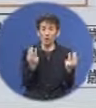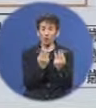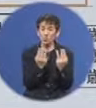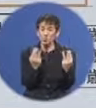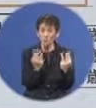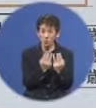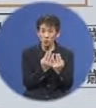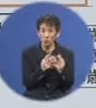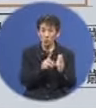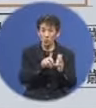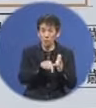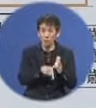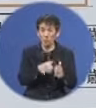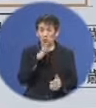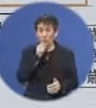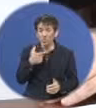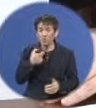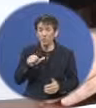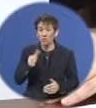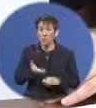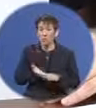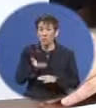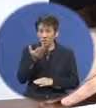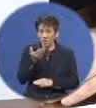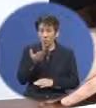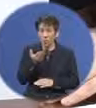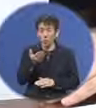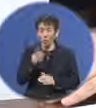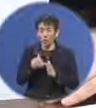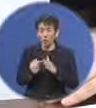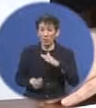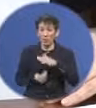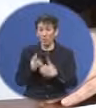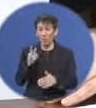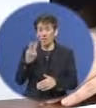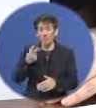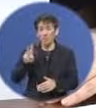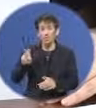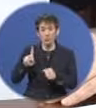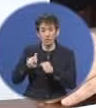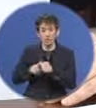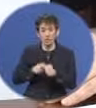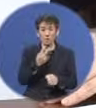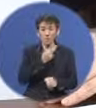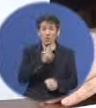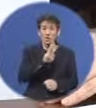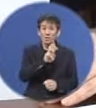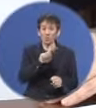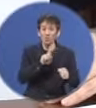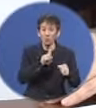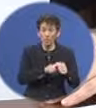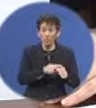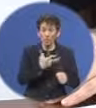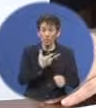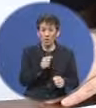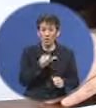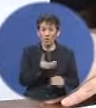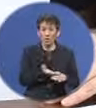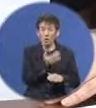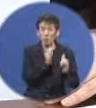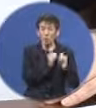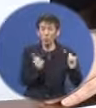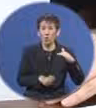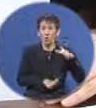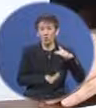ると65歳以上で2020年、 はい、 それから、2030年で、75歳以上